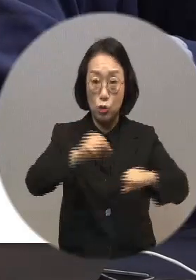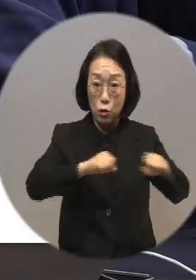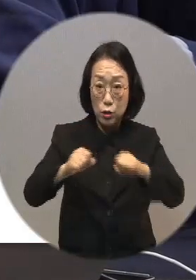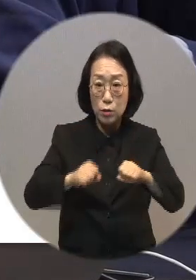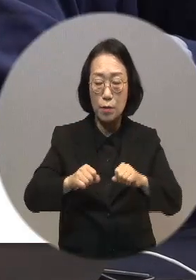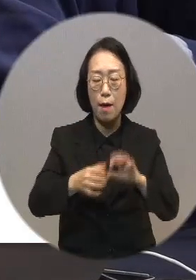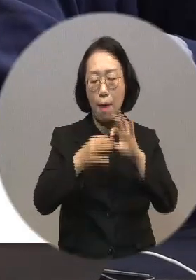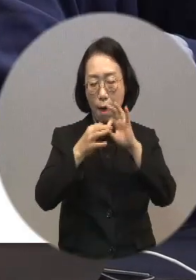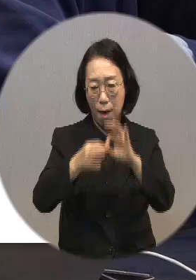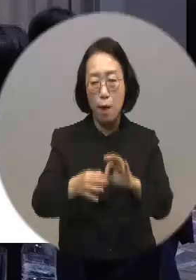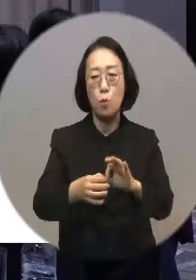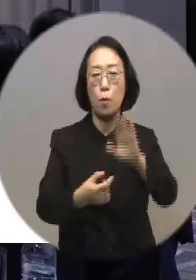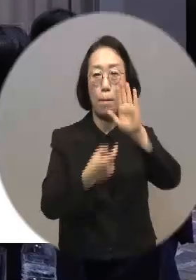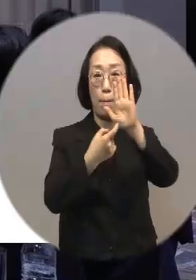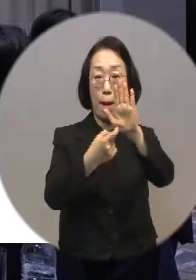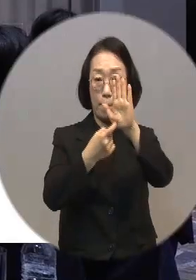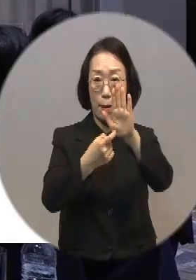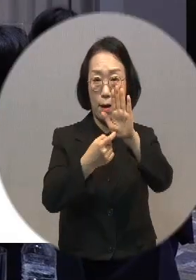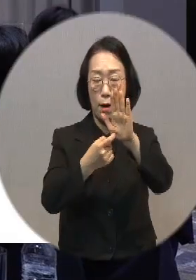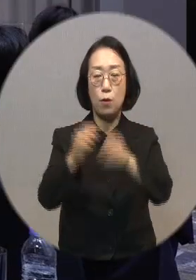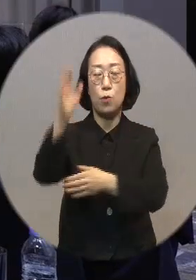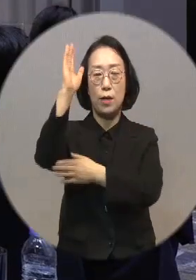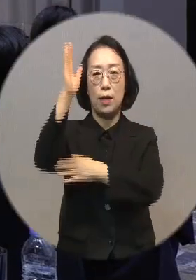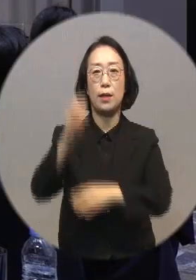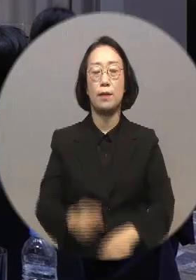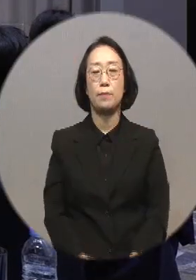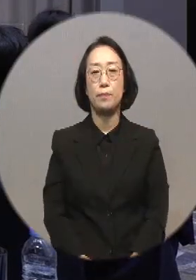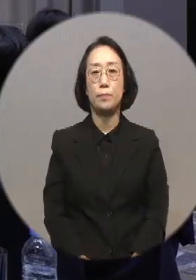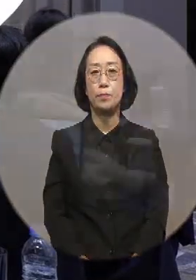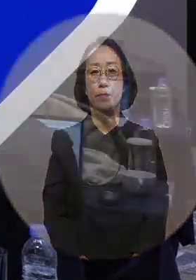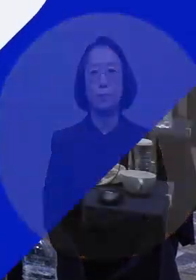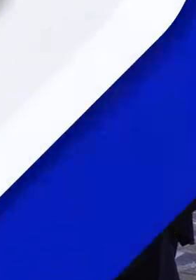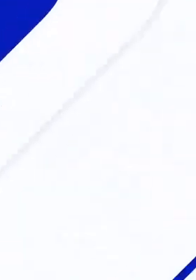조치를 계속해 나갈 것이라고 말했습니다.